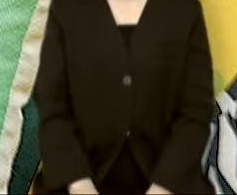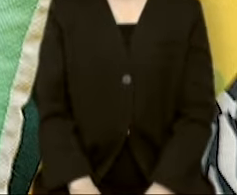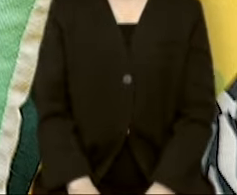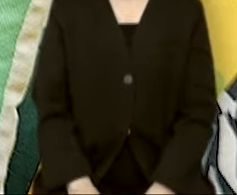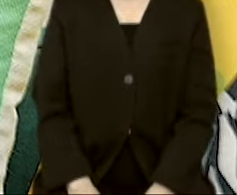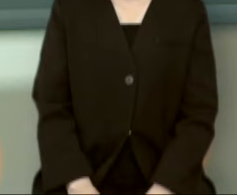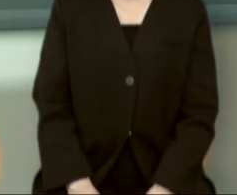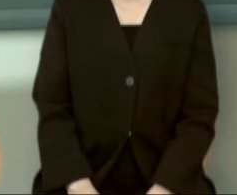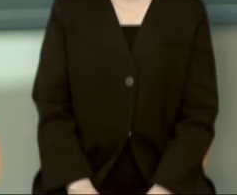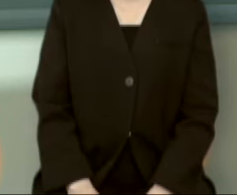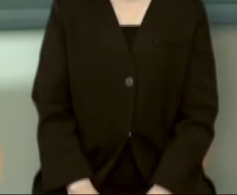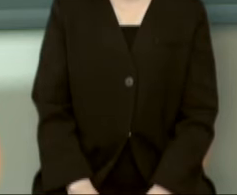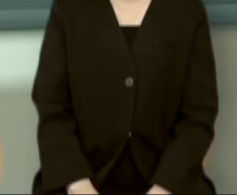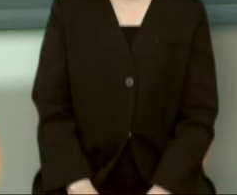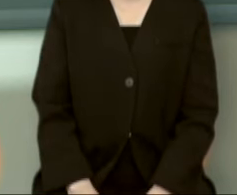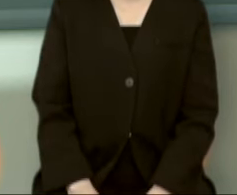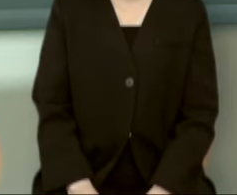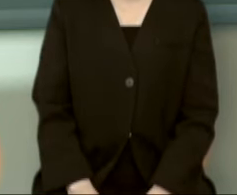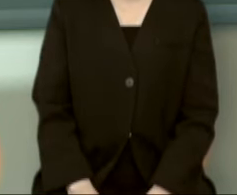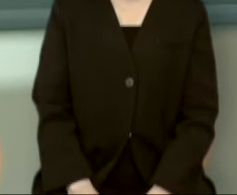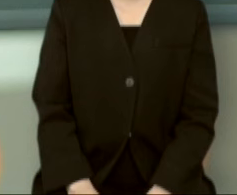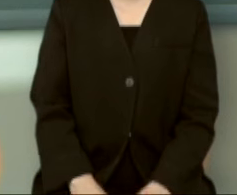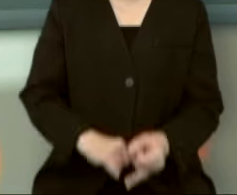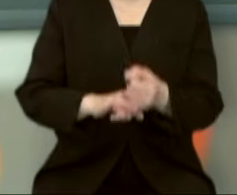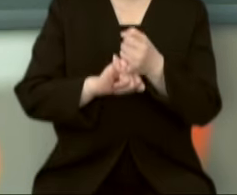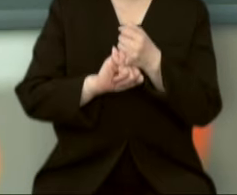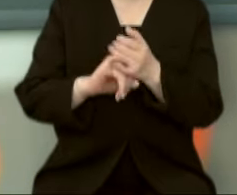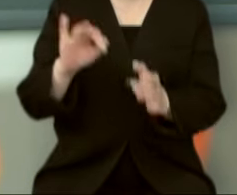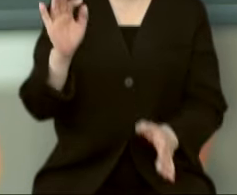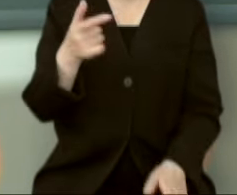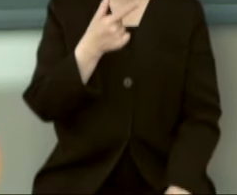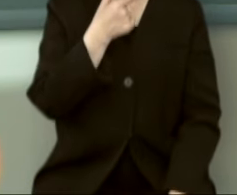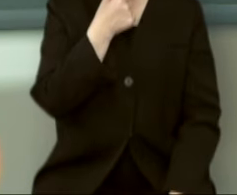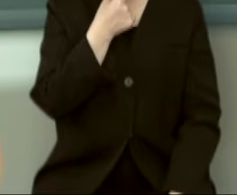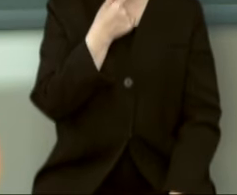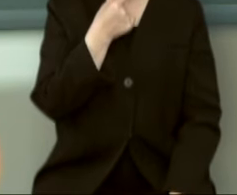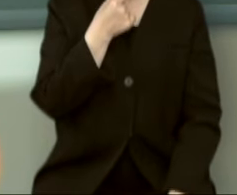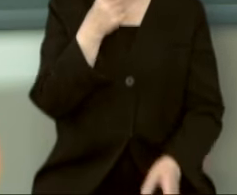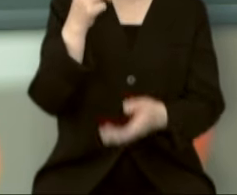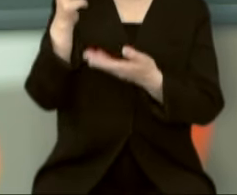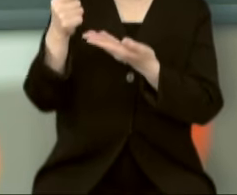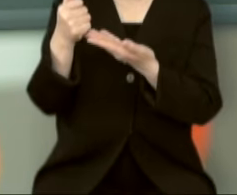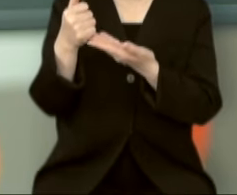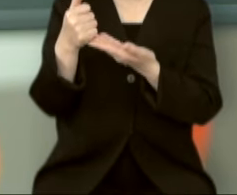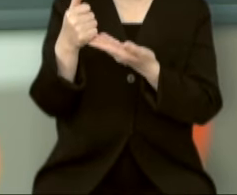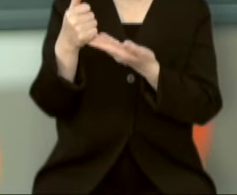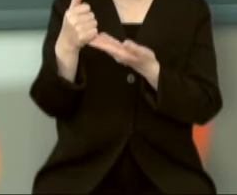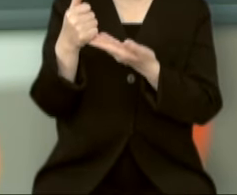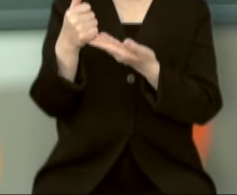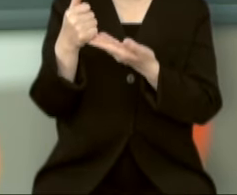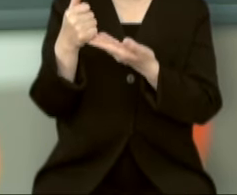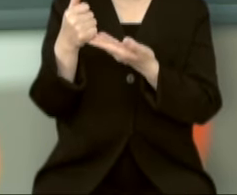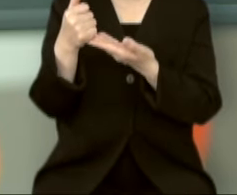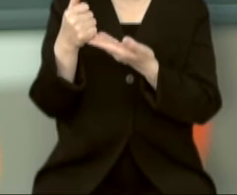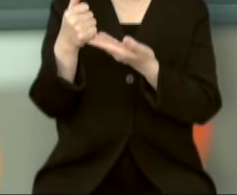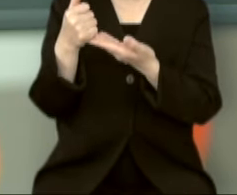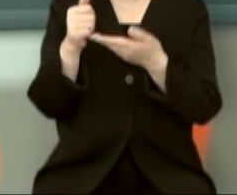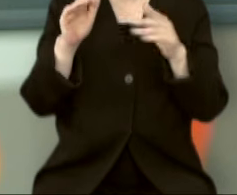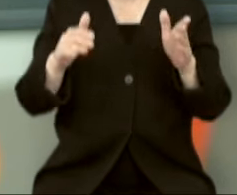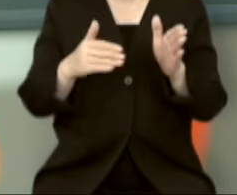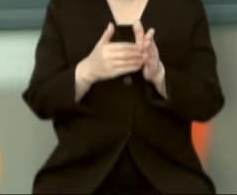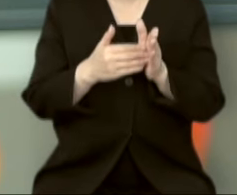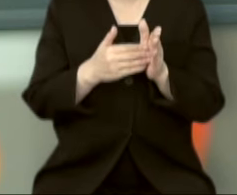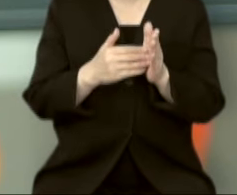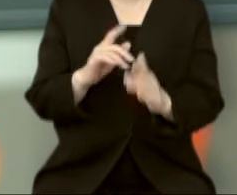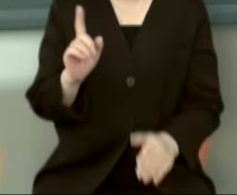감사하겠습니다. 와, 정말 꼭 됐으면 좋겠습니다. 하나님도 하나님 때, 네,